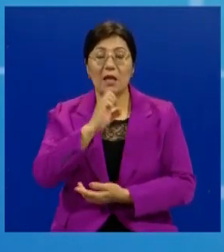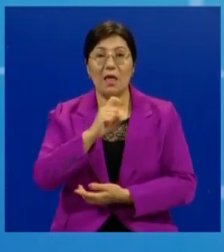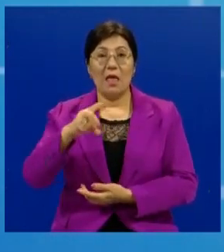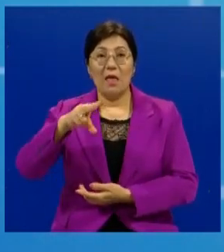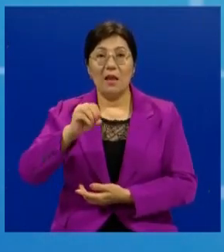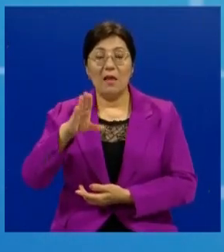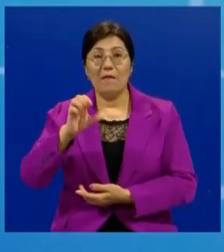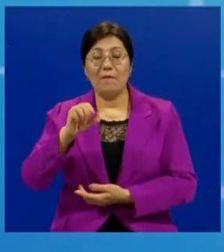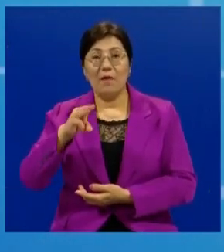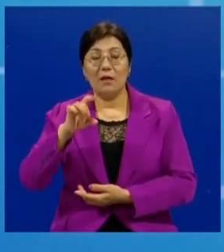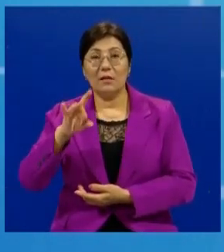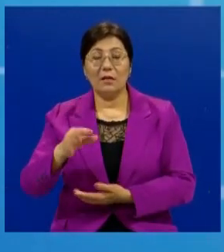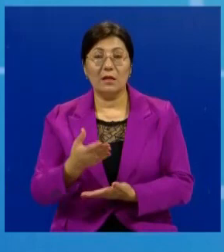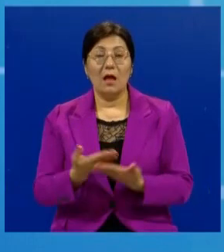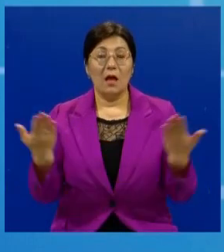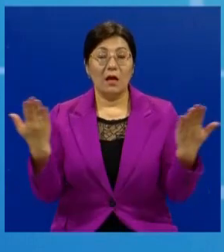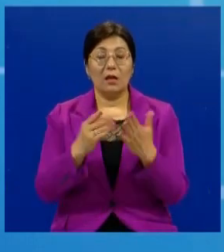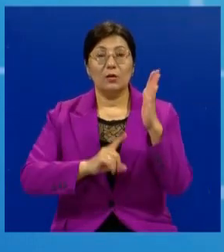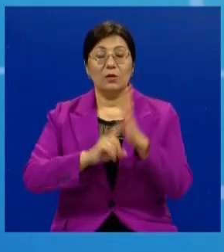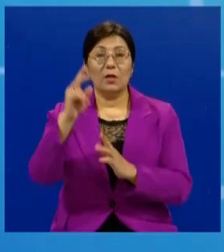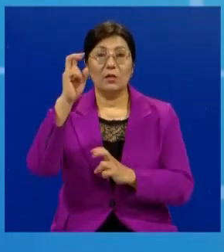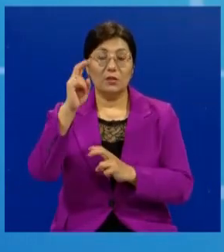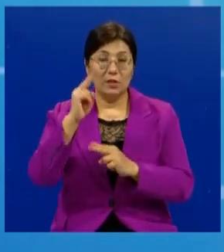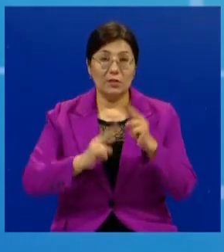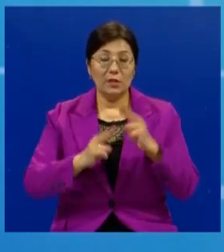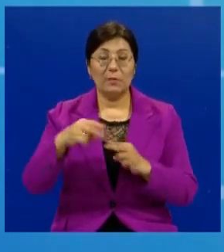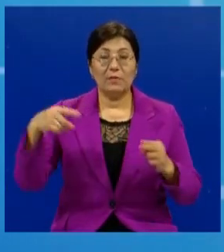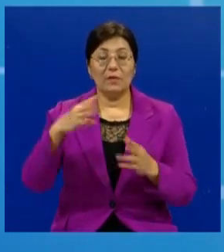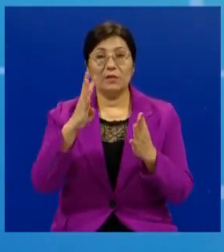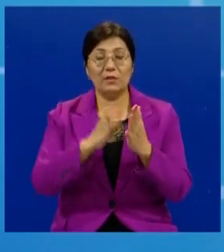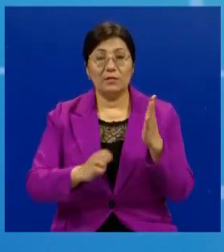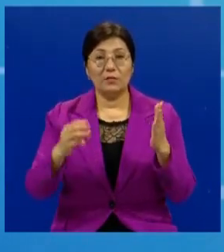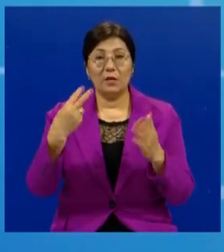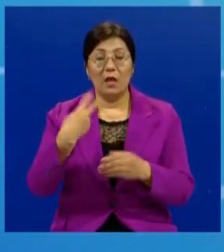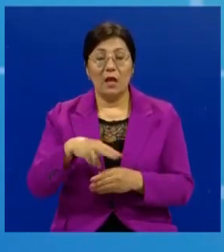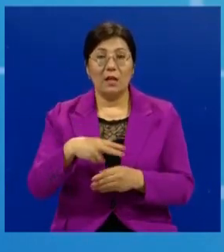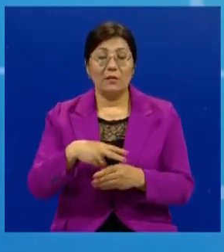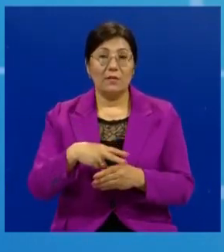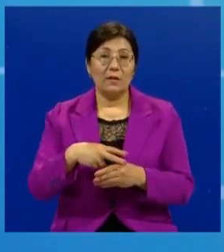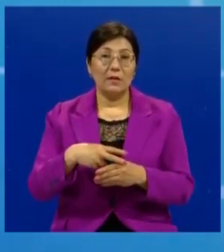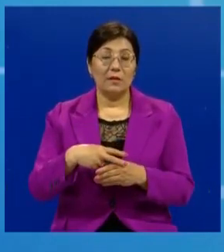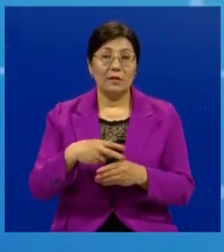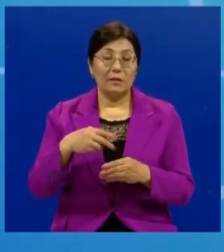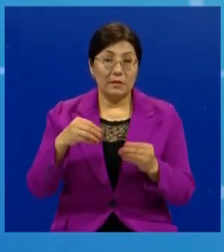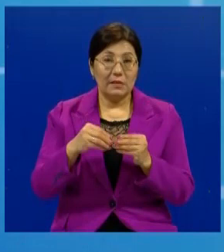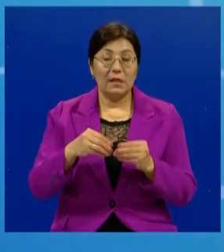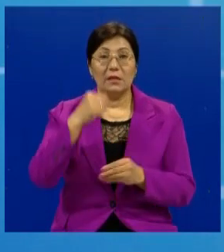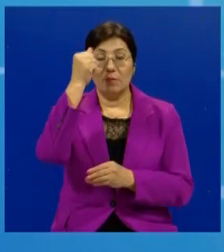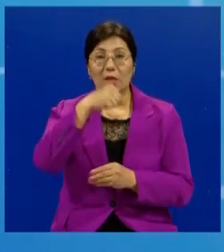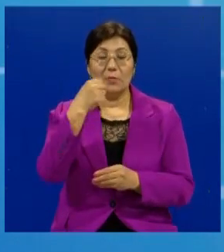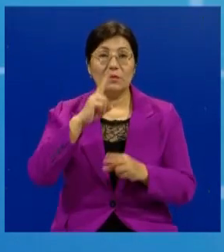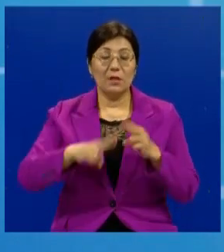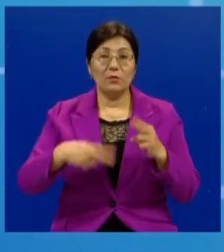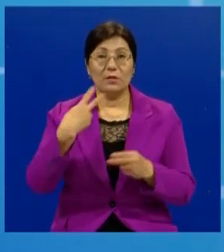начали строить где-то в 1910-х годах, но закончили, видимо, к 24-му году, потому что там, на